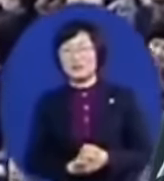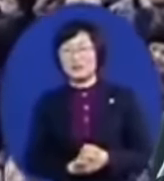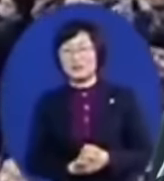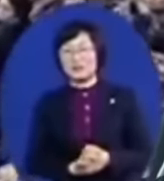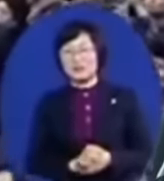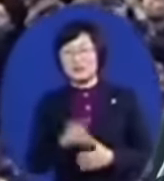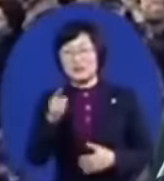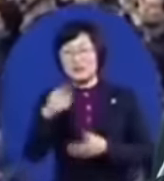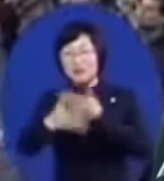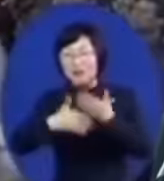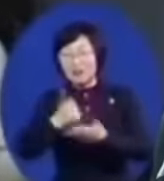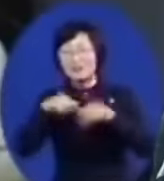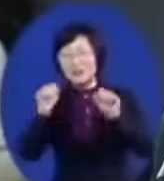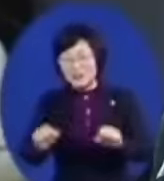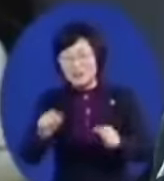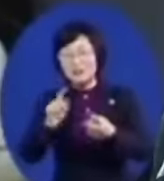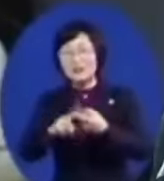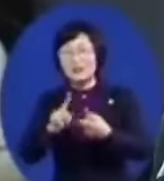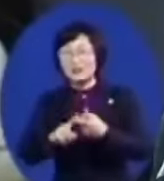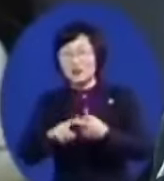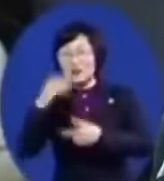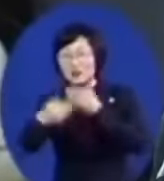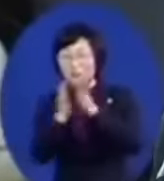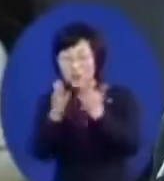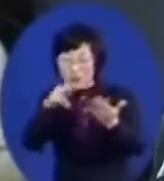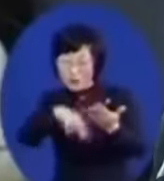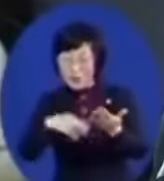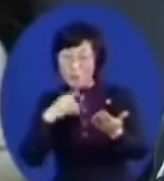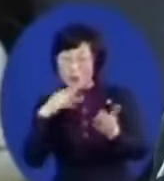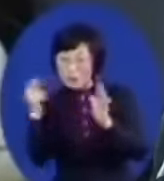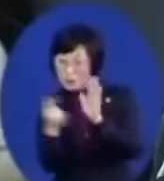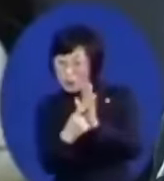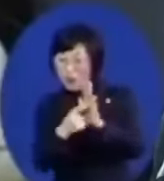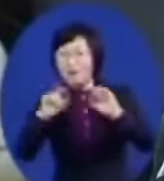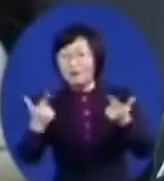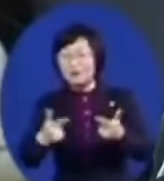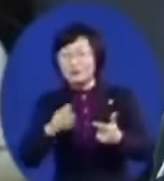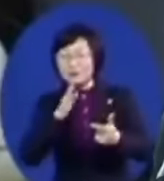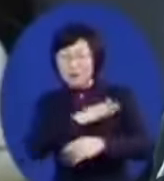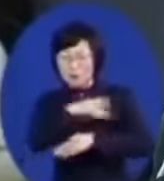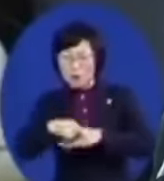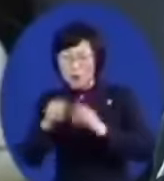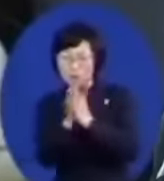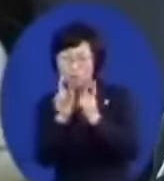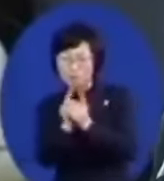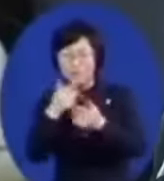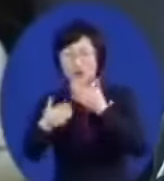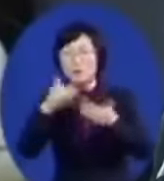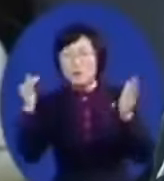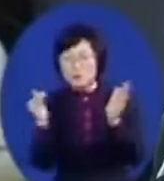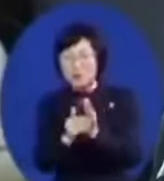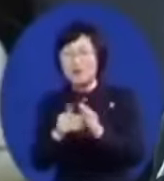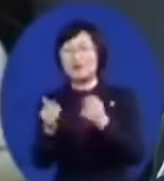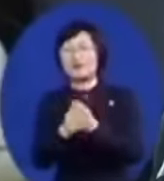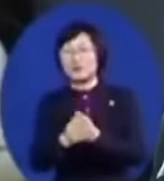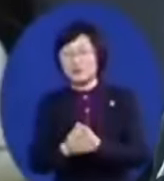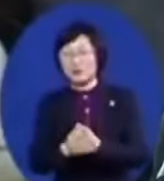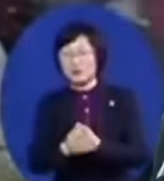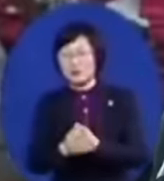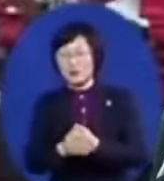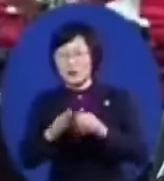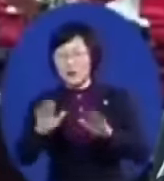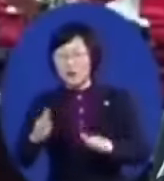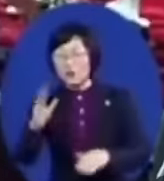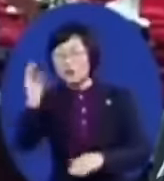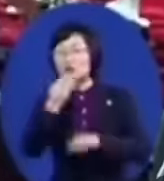그러므로 하나님이 계신 것은 성경에만 기록되어 있는 것이 아니라 내 몸으로 체험했기 때문에 내가 확실히 아는 것입니다. 나는 우리 교회 성도